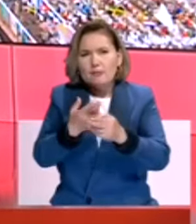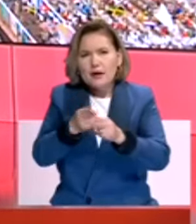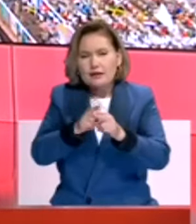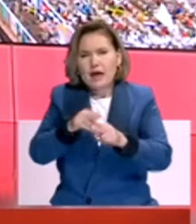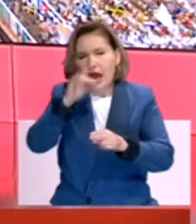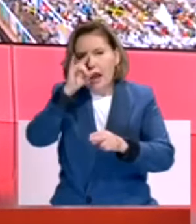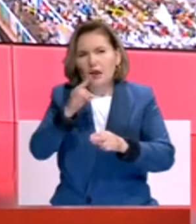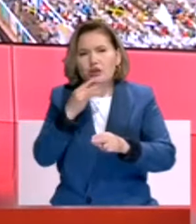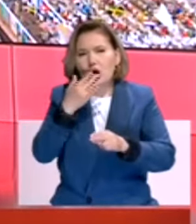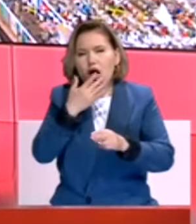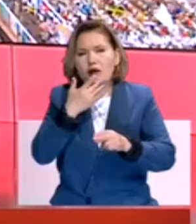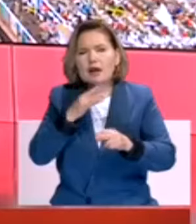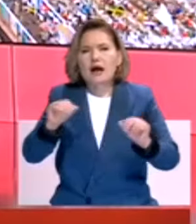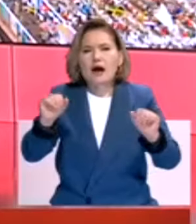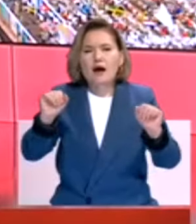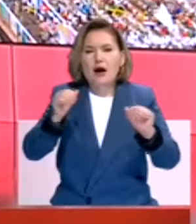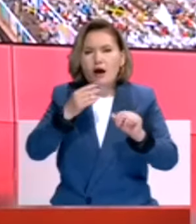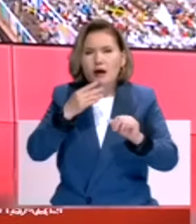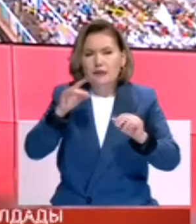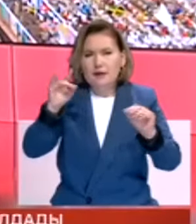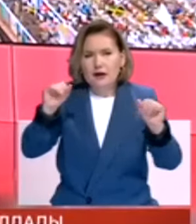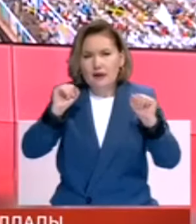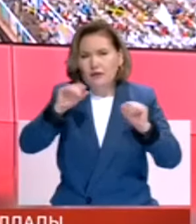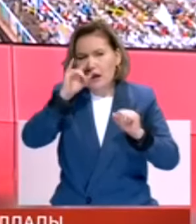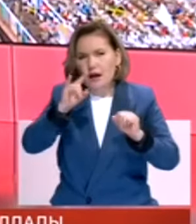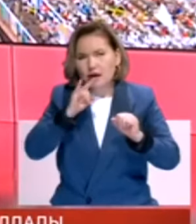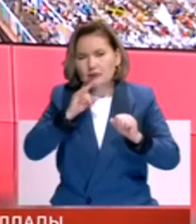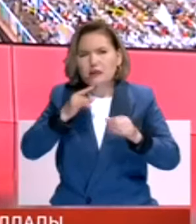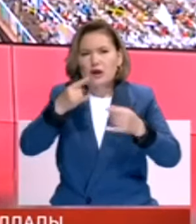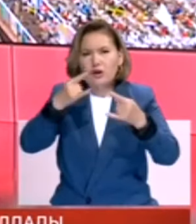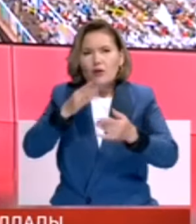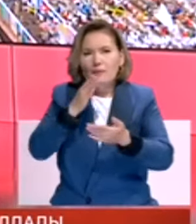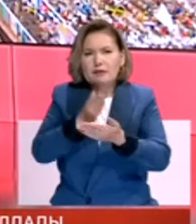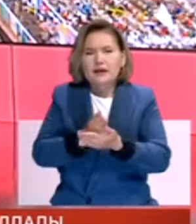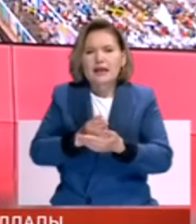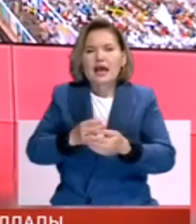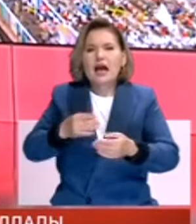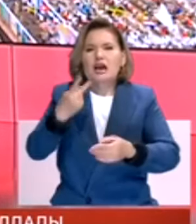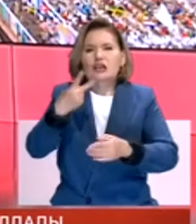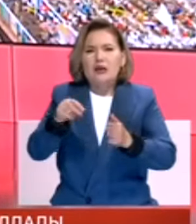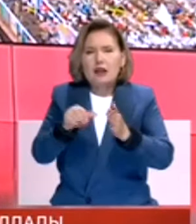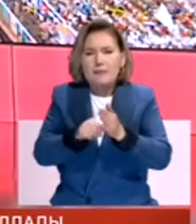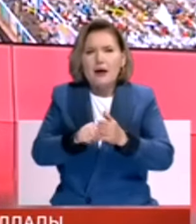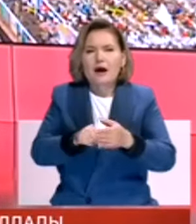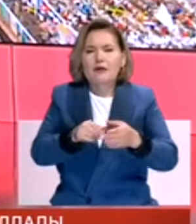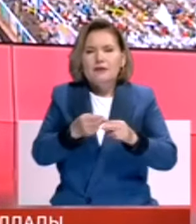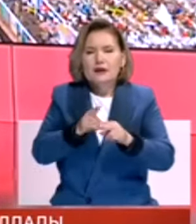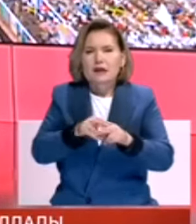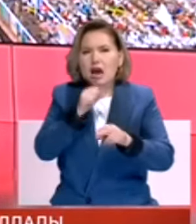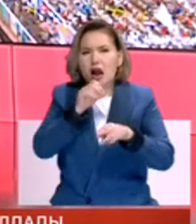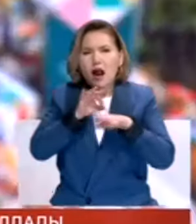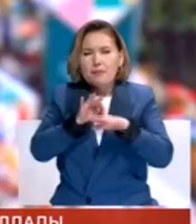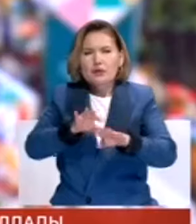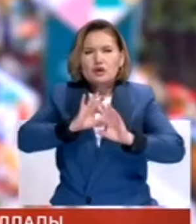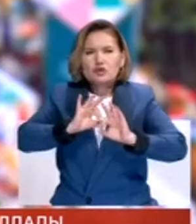Олардың ішінде Қазақстан ұлттық арнасы мен Қазспорт телеарнасы бар. Тікелей эфирді 26 комментатор